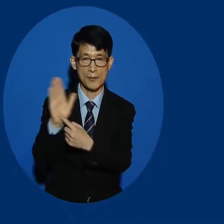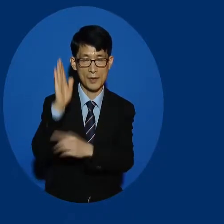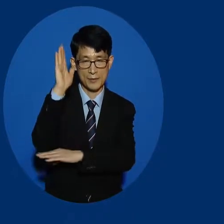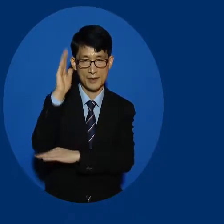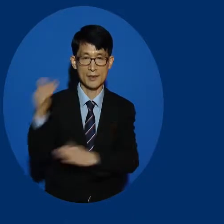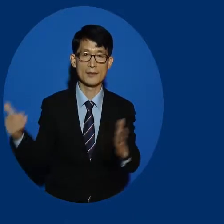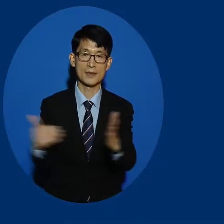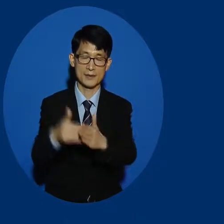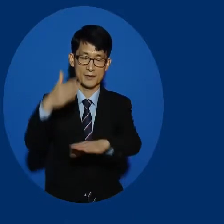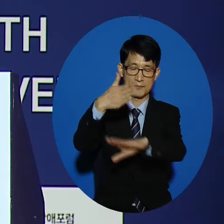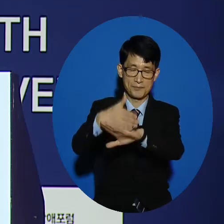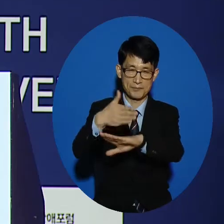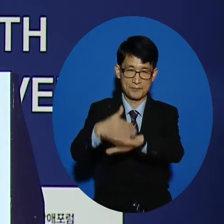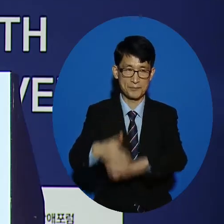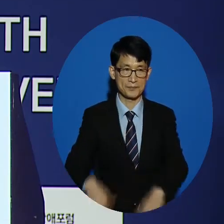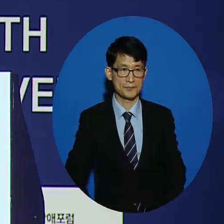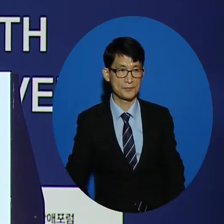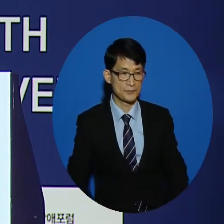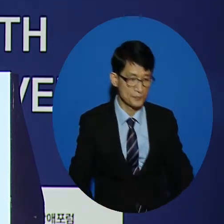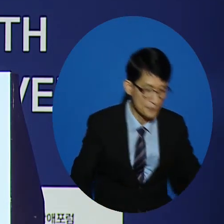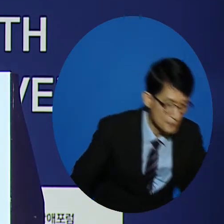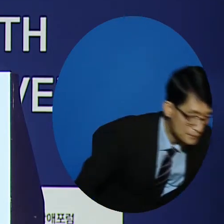마치도록 하겠습니다. 감사합니다.